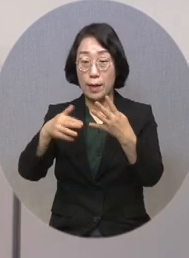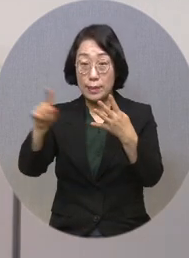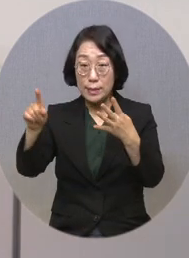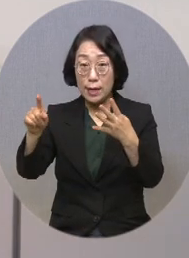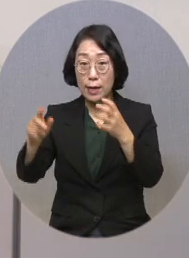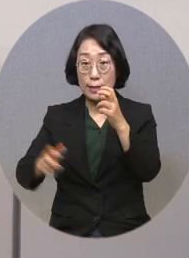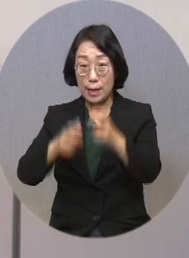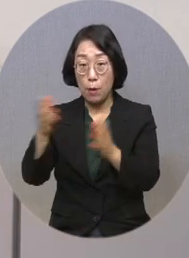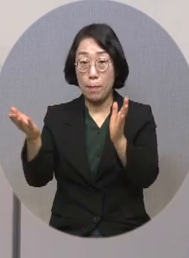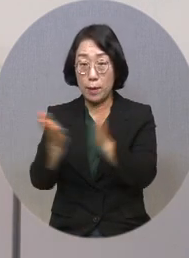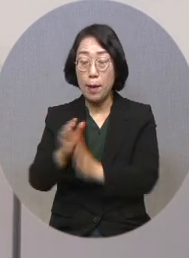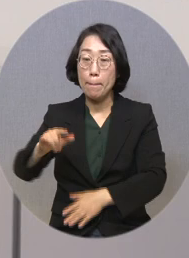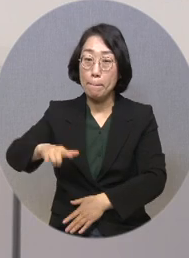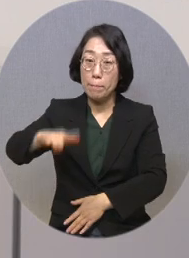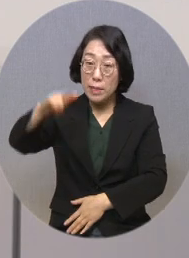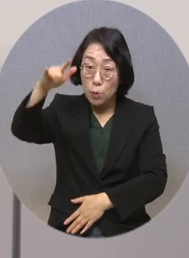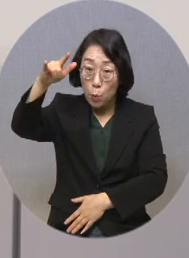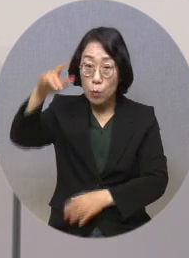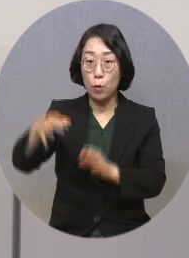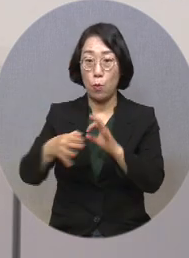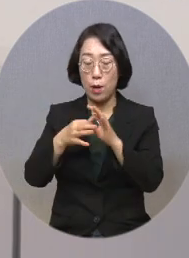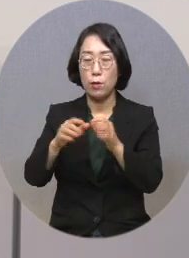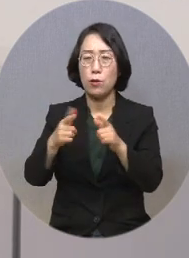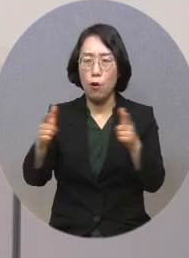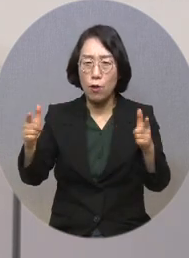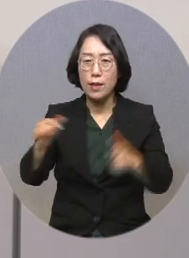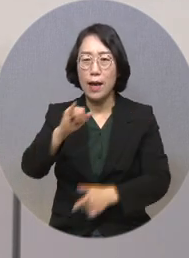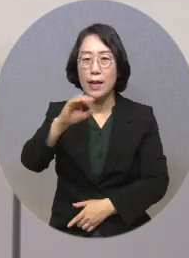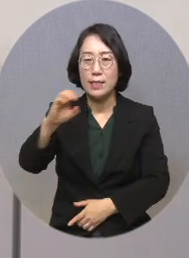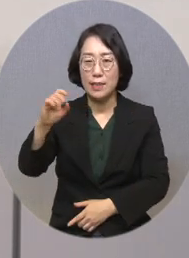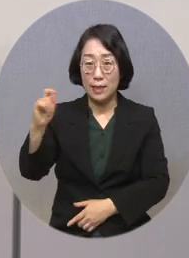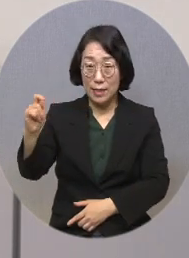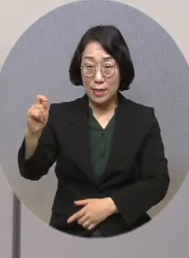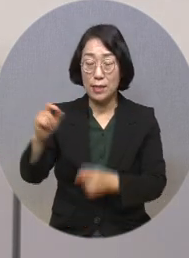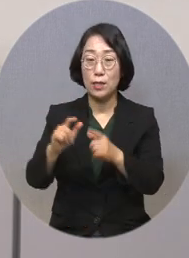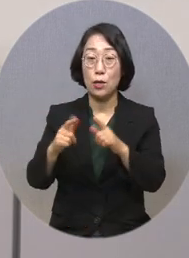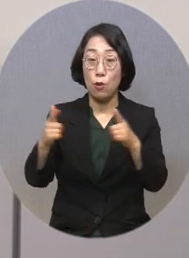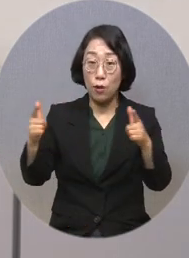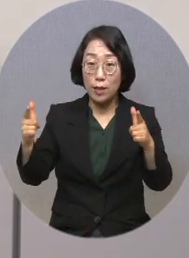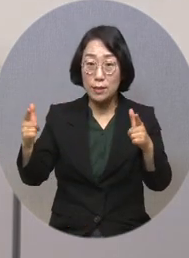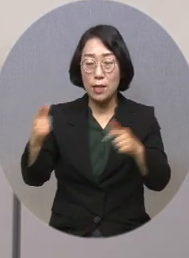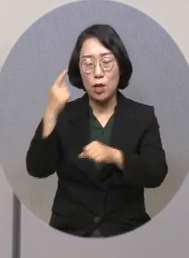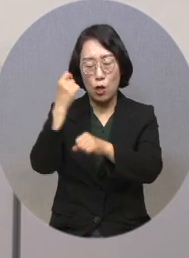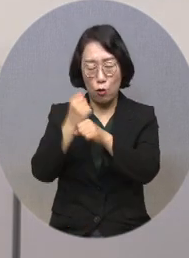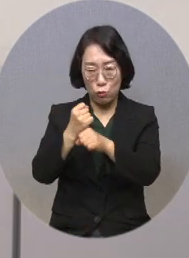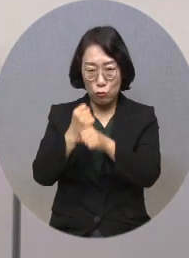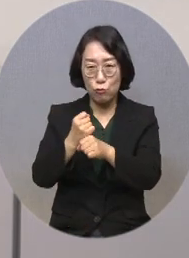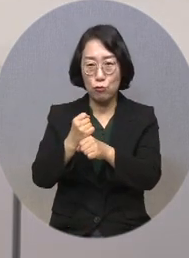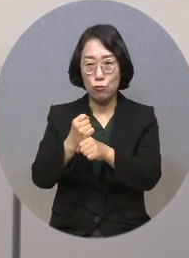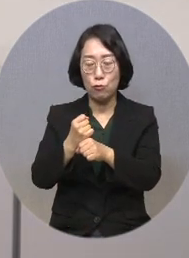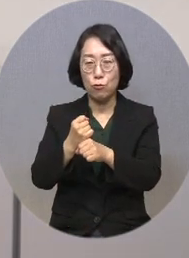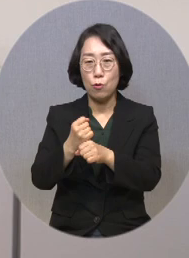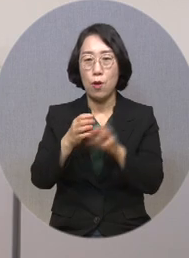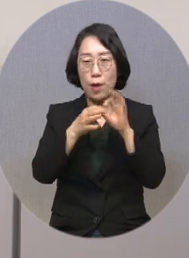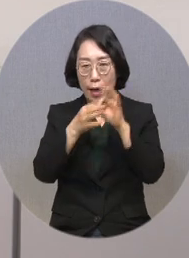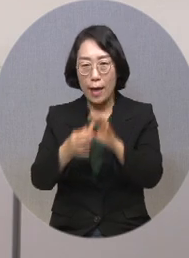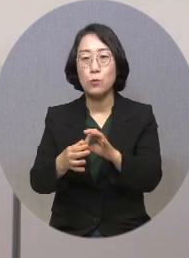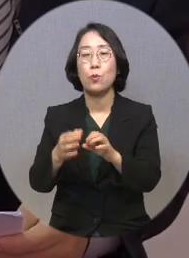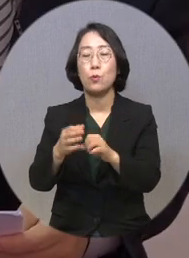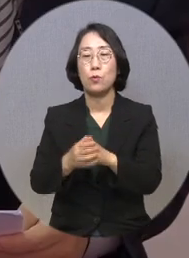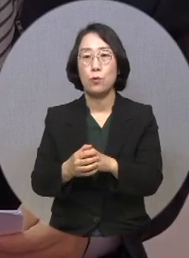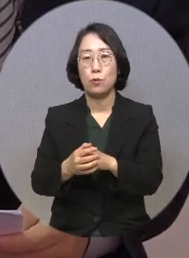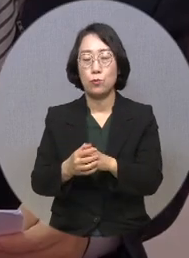드론, 메타버스 등 ICT 산업의 접목방안을 연구 및 상용화하고 있는